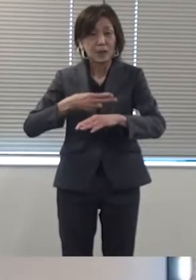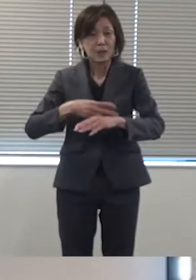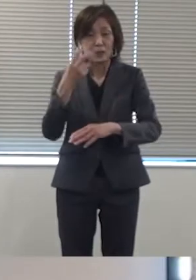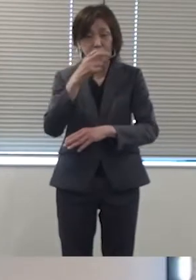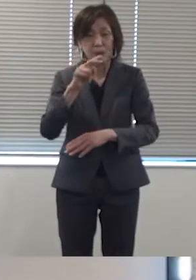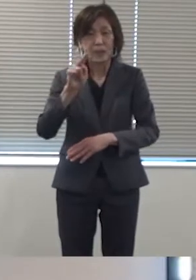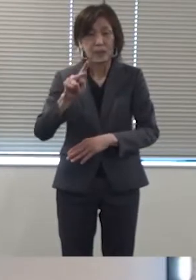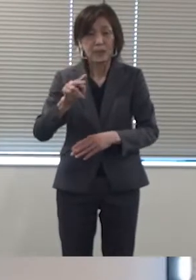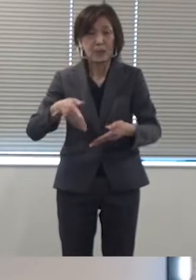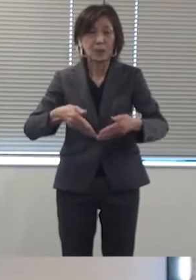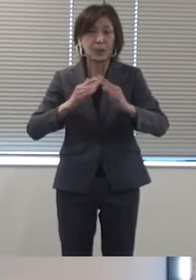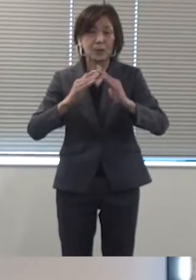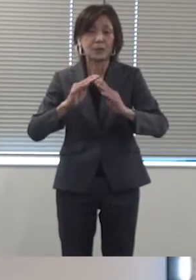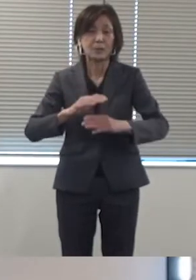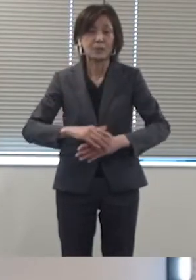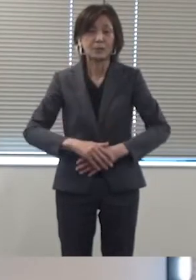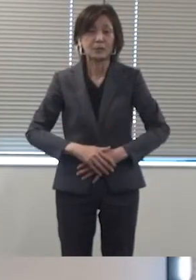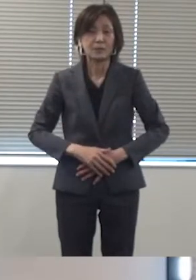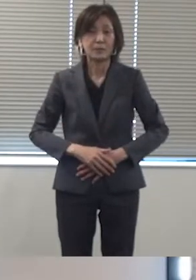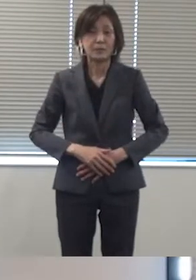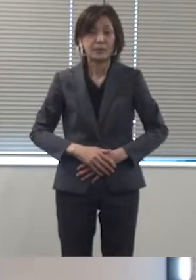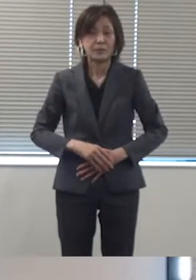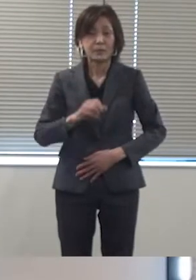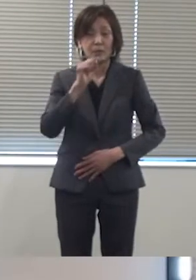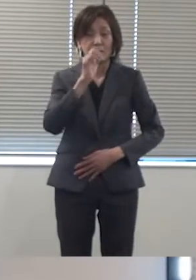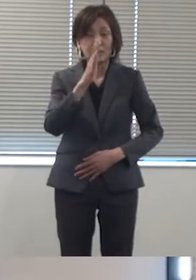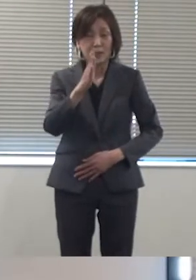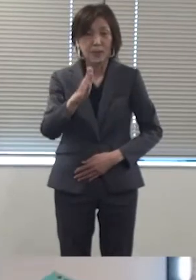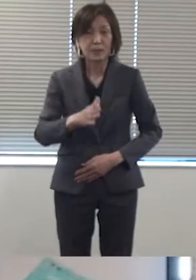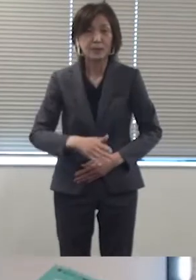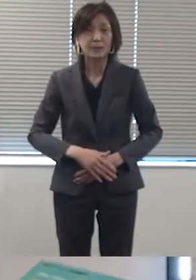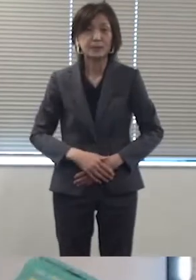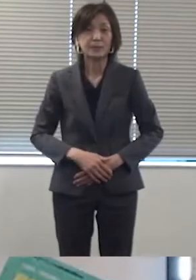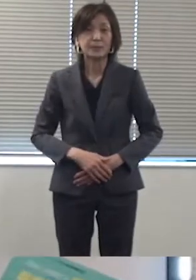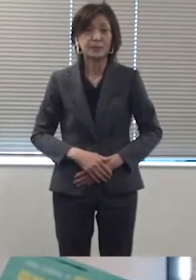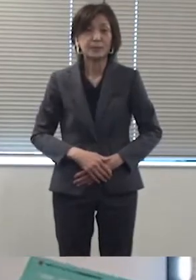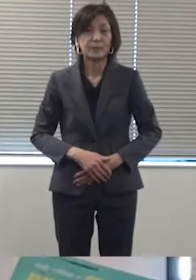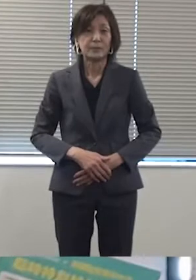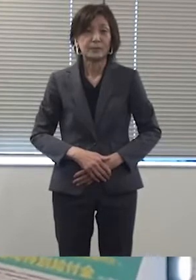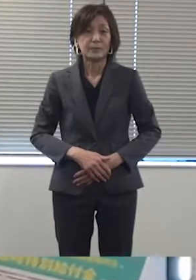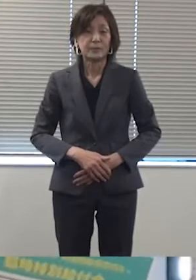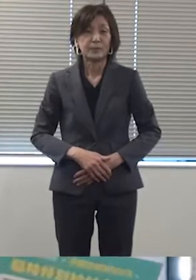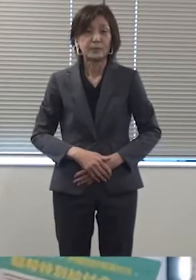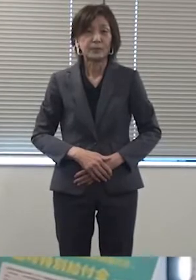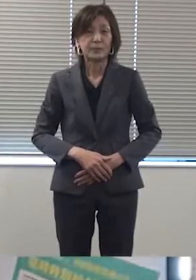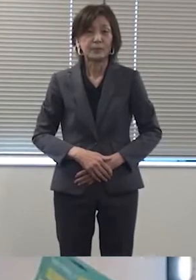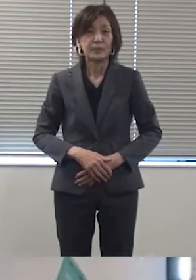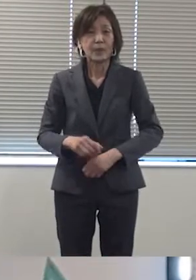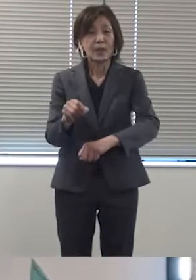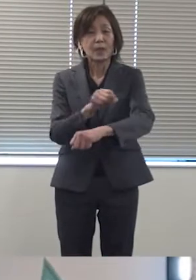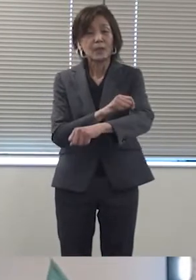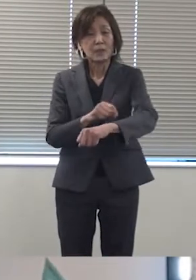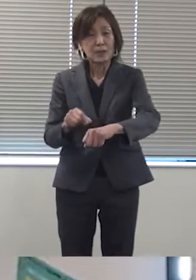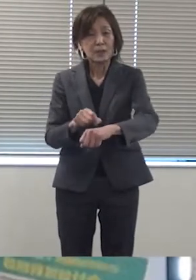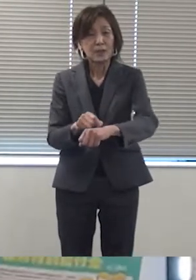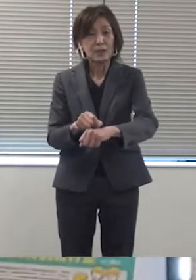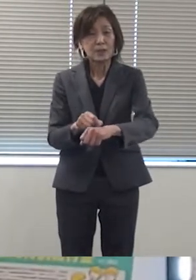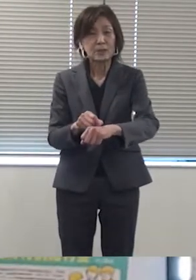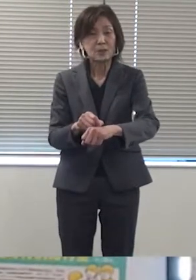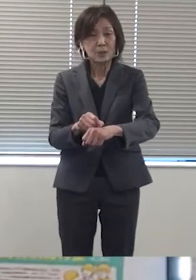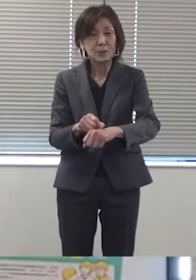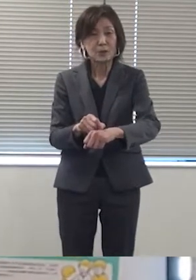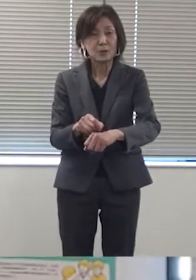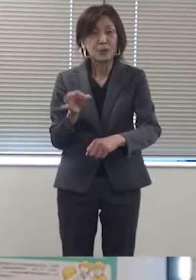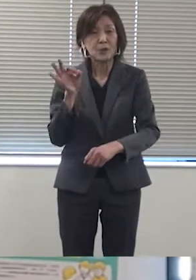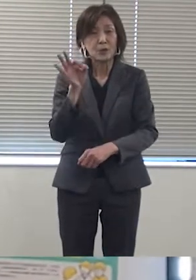しくお願いします。それと臨時特別給付金がですね、昨日これは歯科電